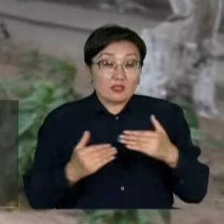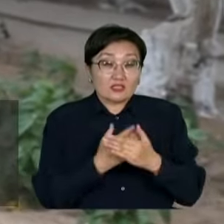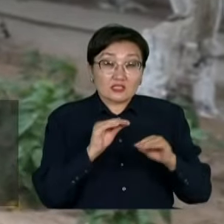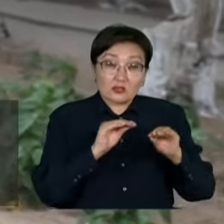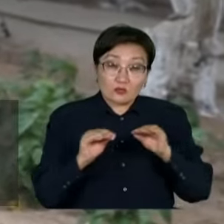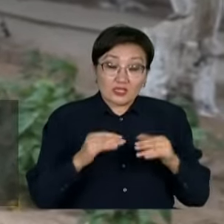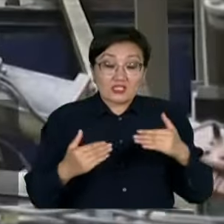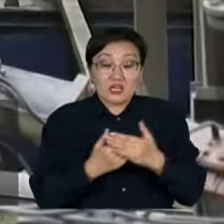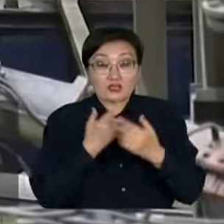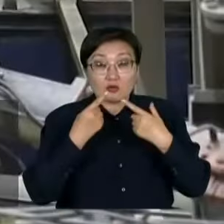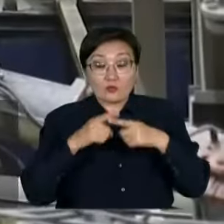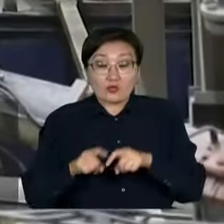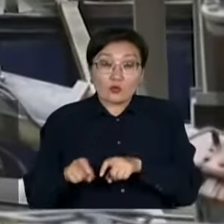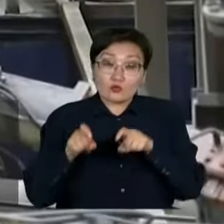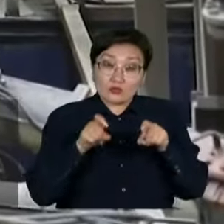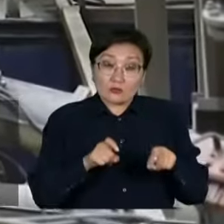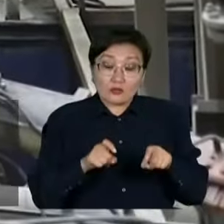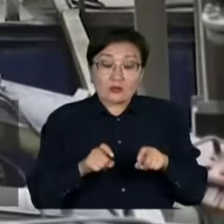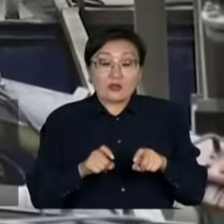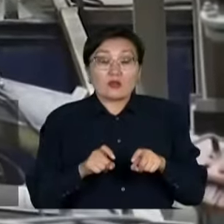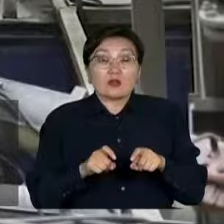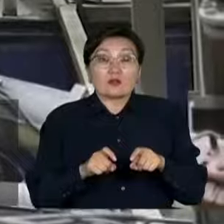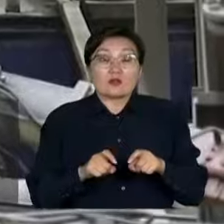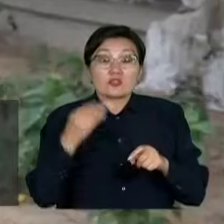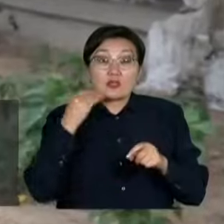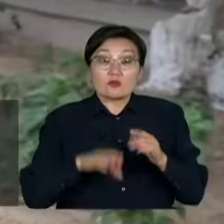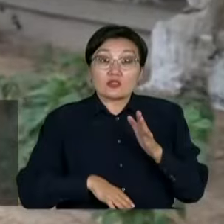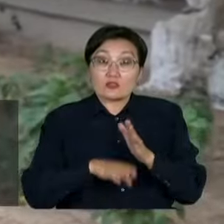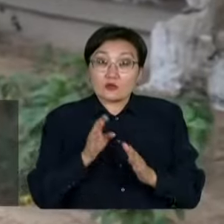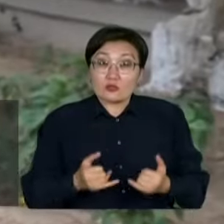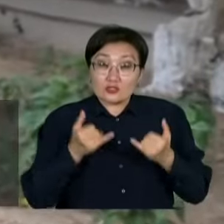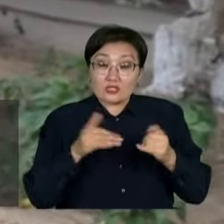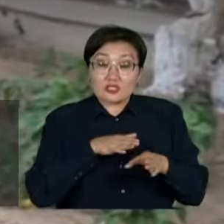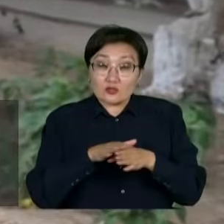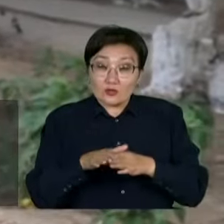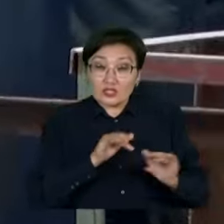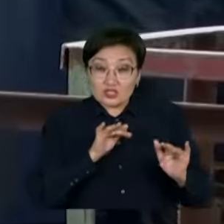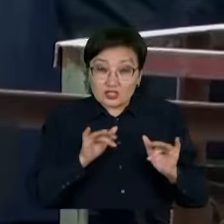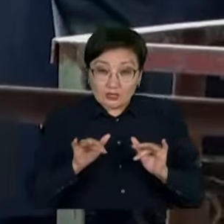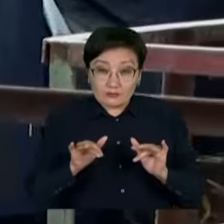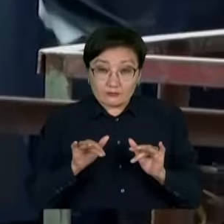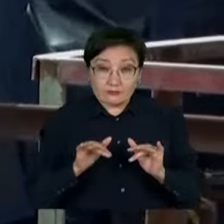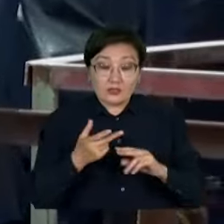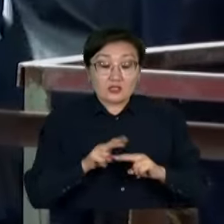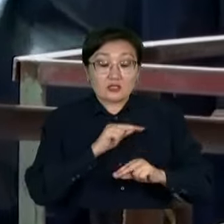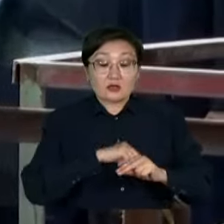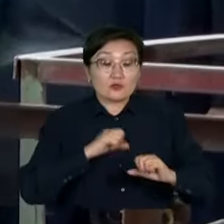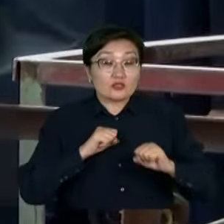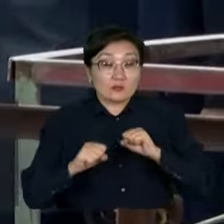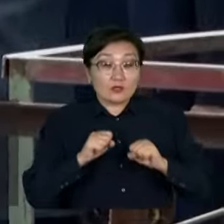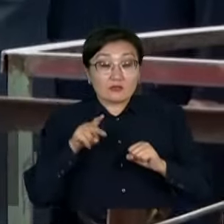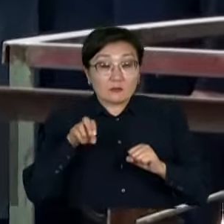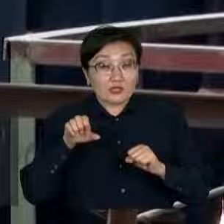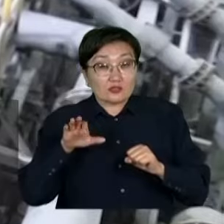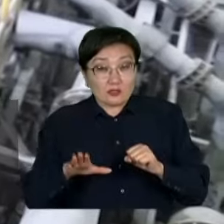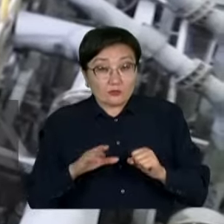жаңа технологияға көшу, мыс өндіру сапасын арттыру үшін атқарылып жатқан іс-шаралар. Бұл жұмыс сапарында Олжас